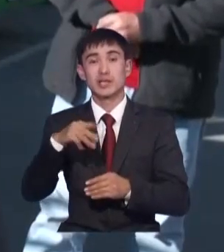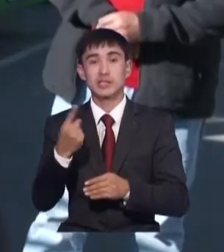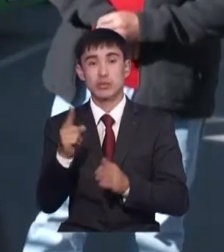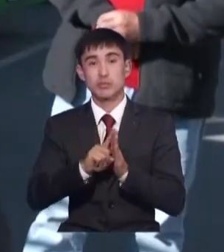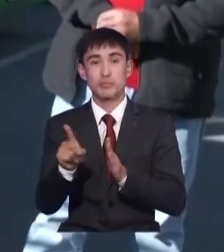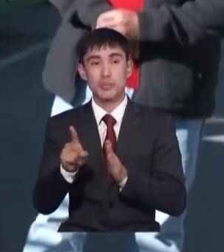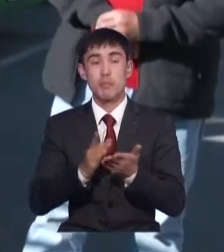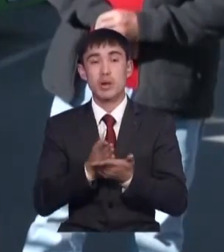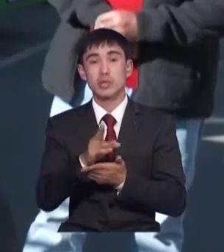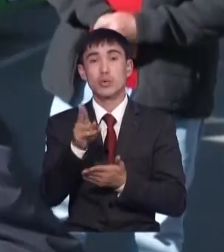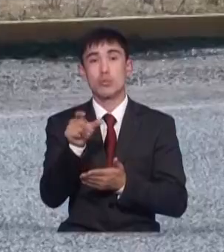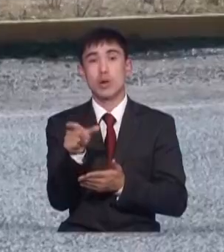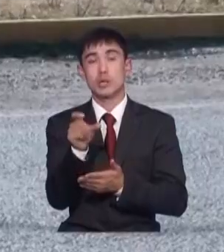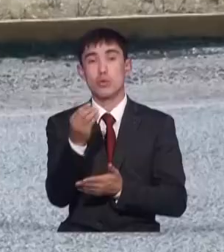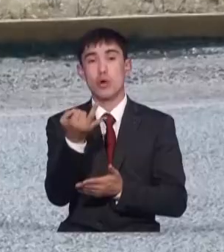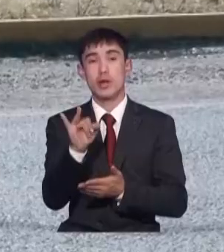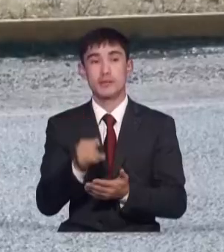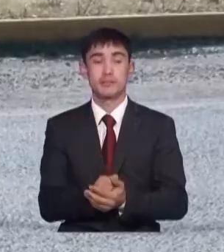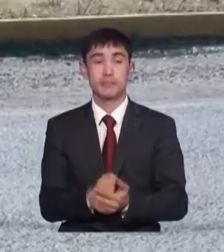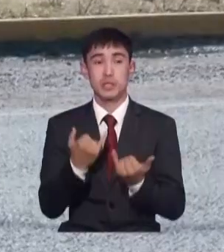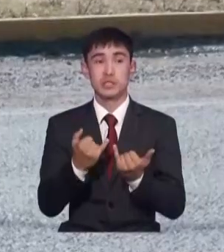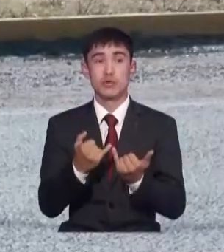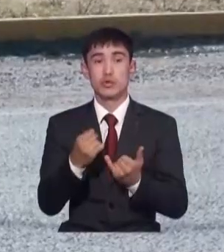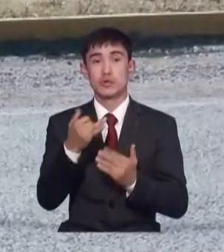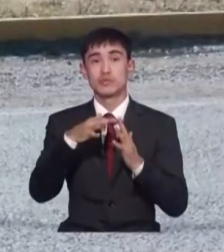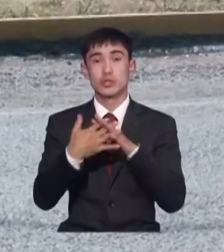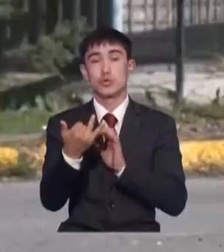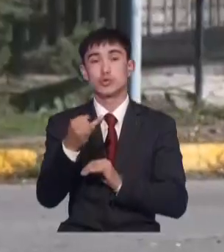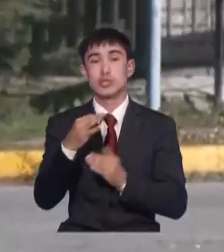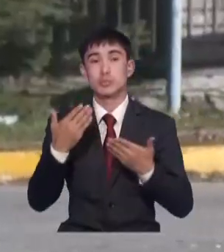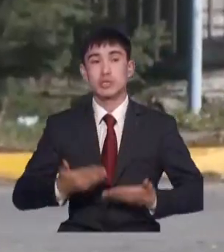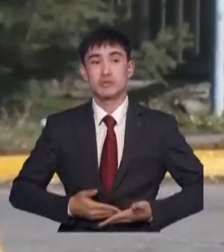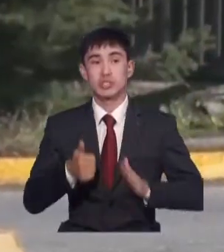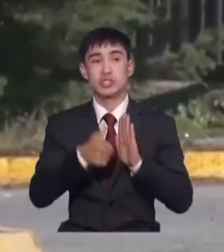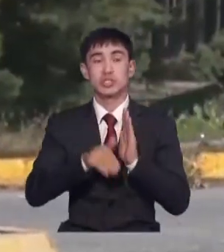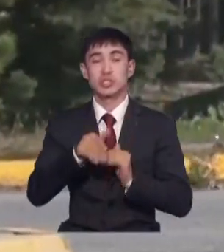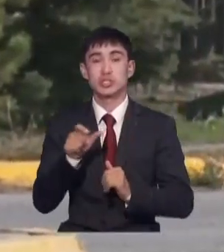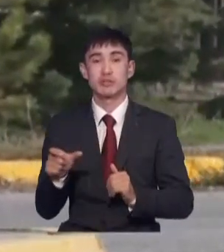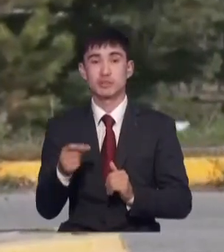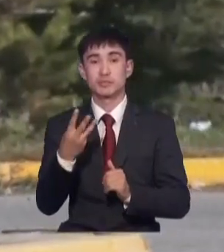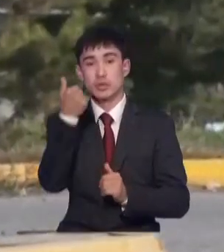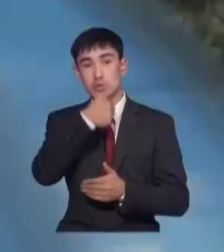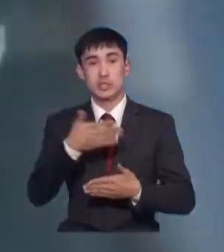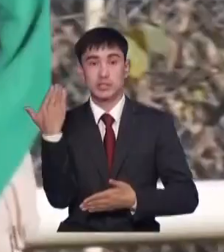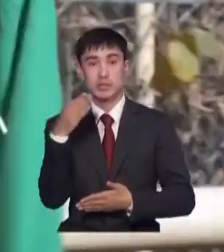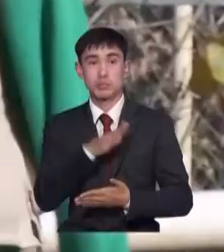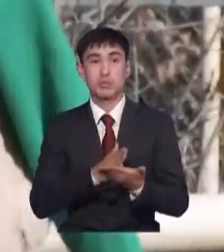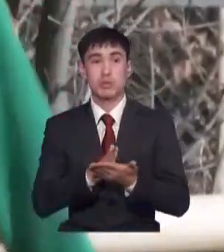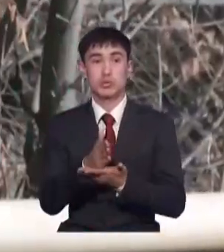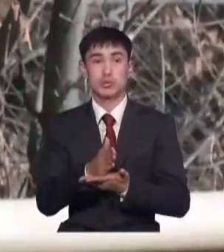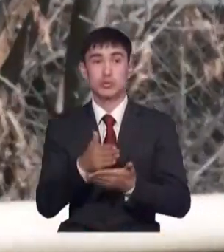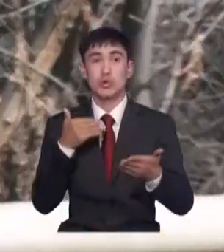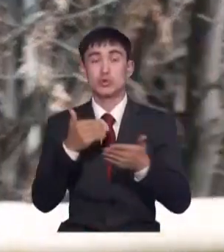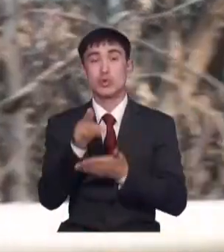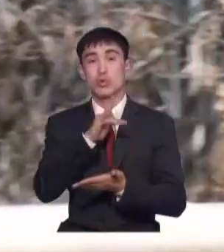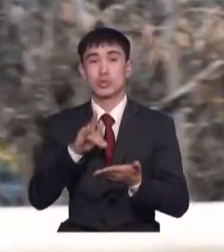поездку по карте Онай. Сегодня в селе Узунагаш проживает 60 тысяч жителей. 3 года назад здесь уже был маршрут до